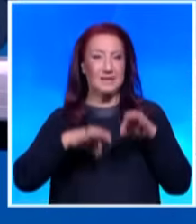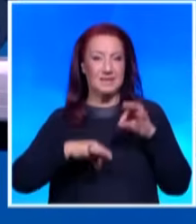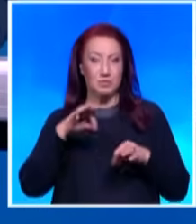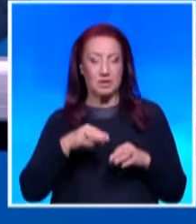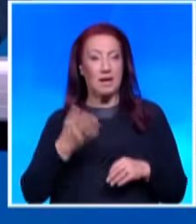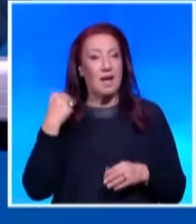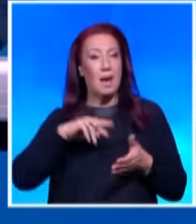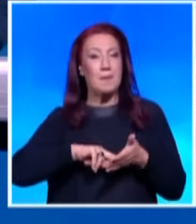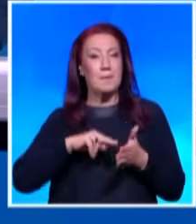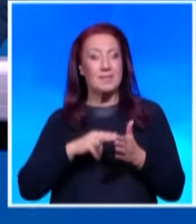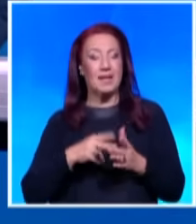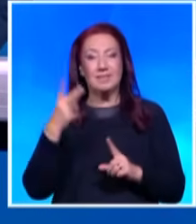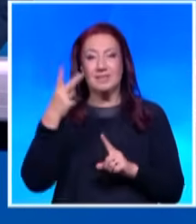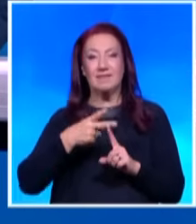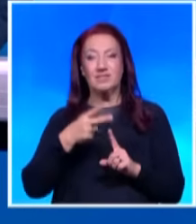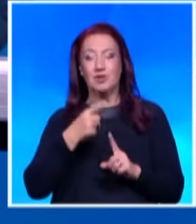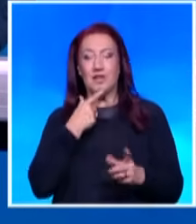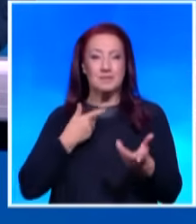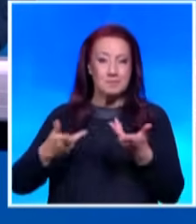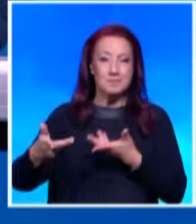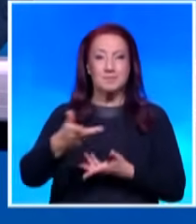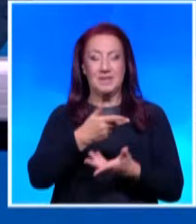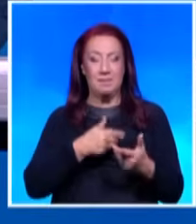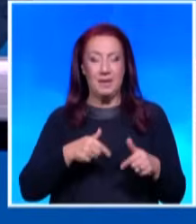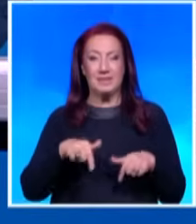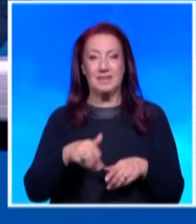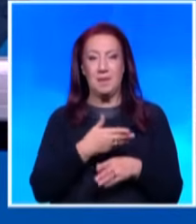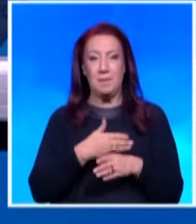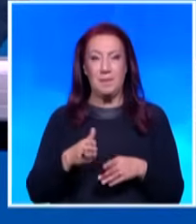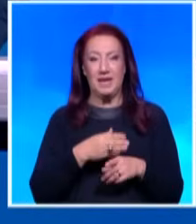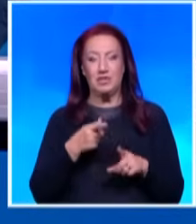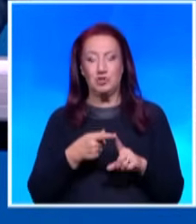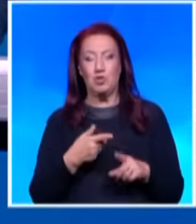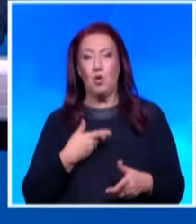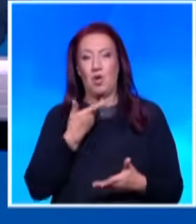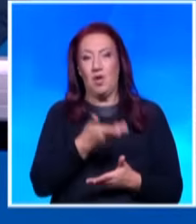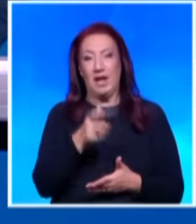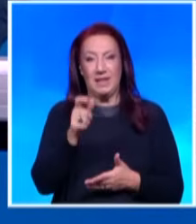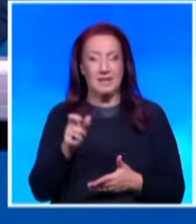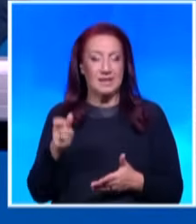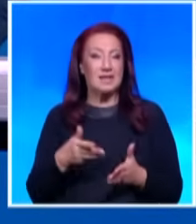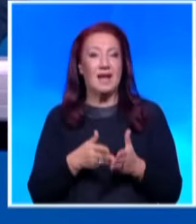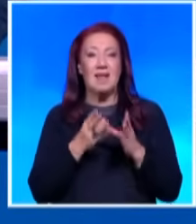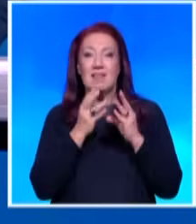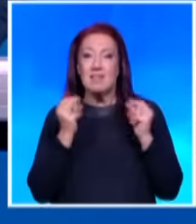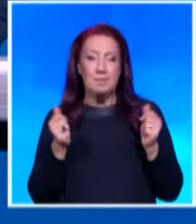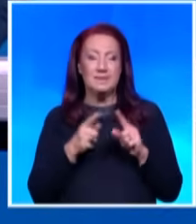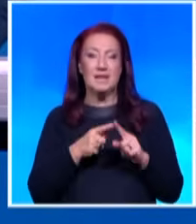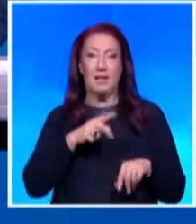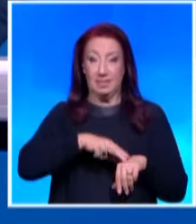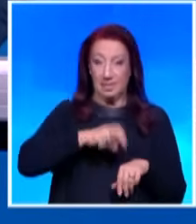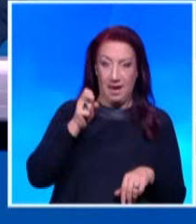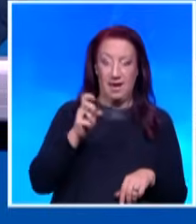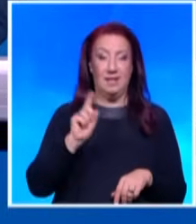между кандидатите за кмет на София в ефира на BTV БНТ няма да се проведе днес, поради липса на потвърждение от Васил Терезиев от Обединени за София. Още